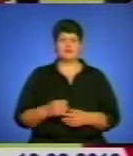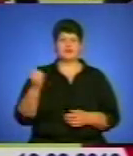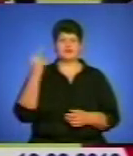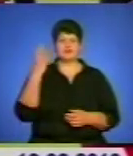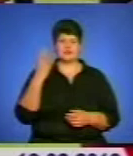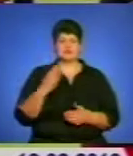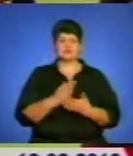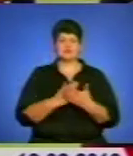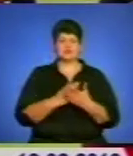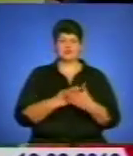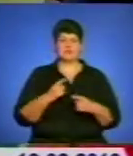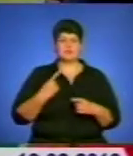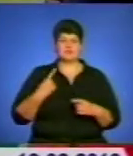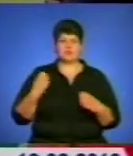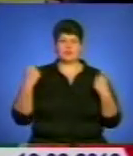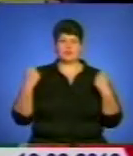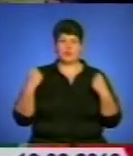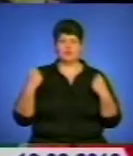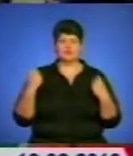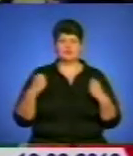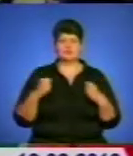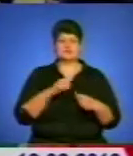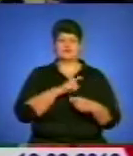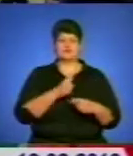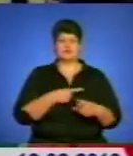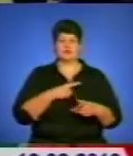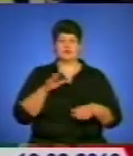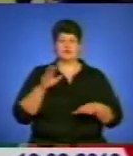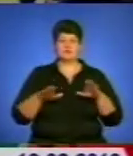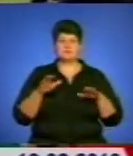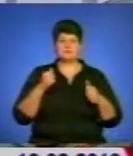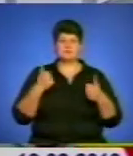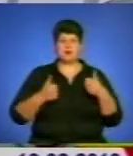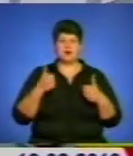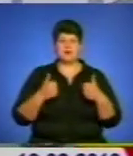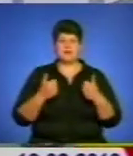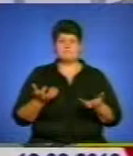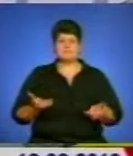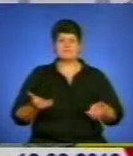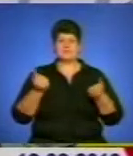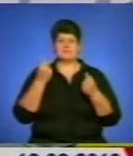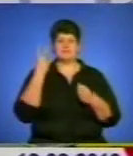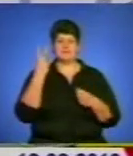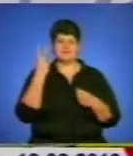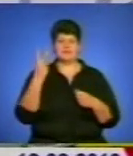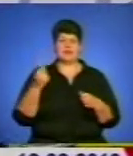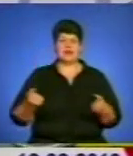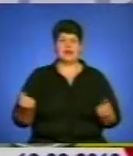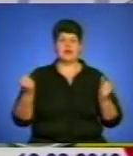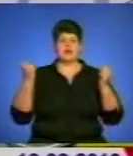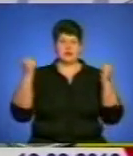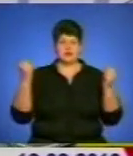14 заслужених майстрів спорту. Силовики змагалися за програмою довгого циклу. Піднімали одночасно 2 гирі протягом 10